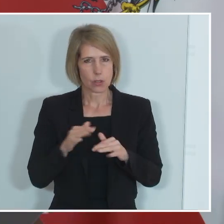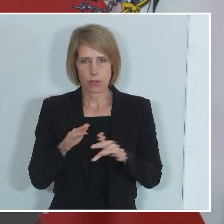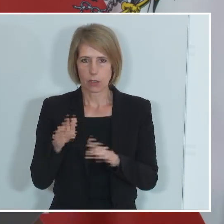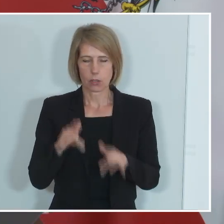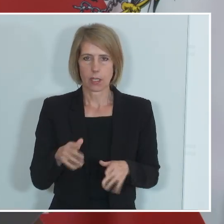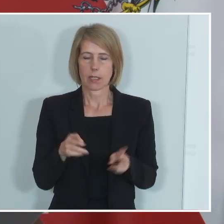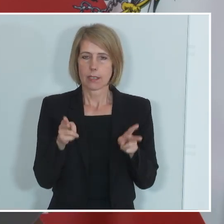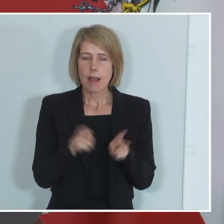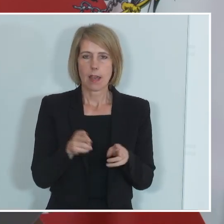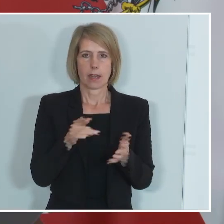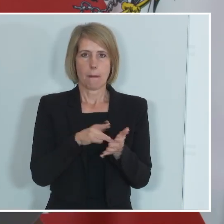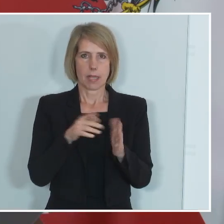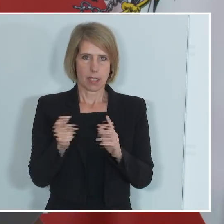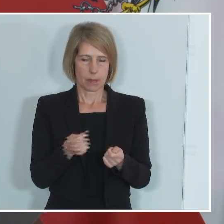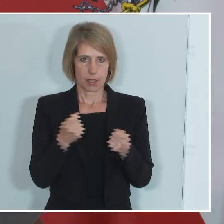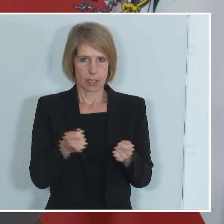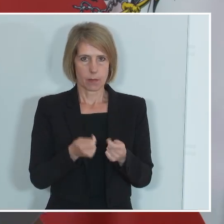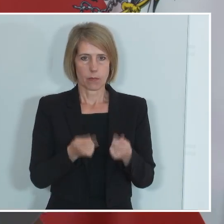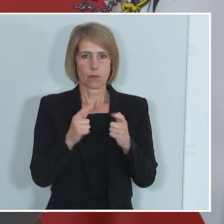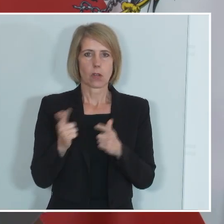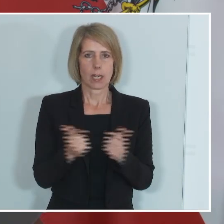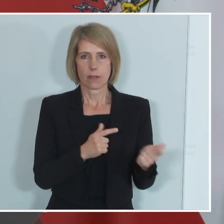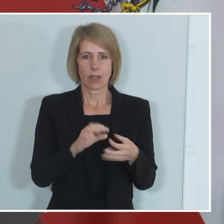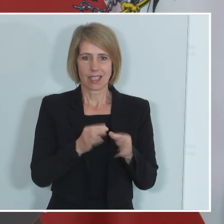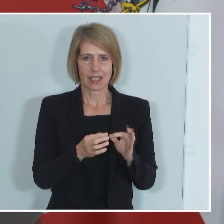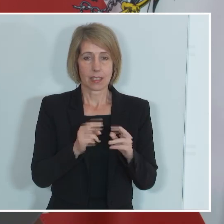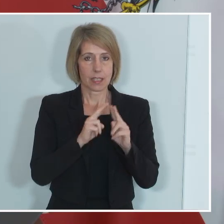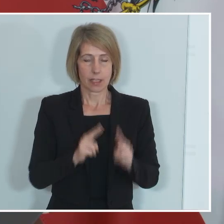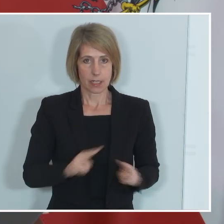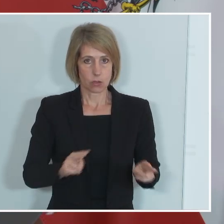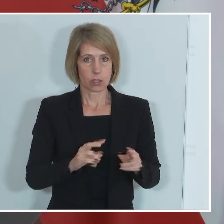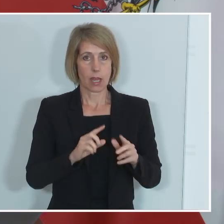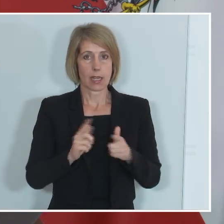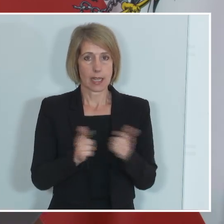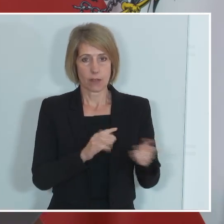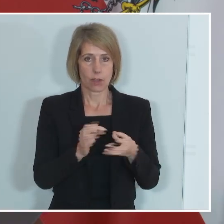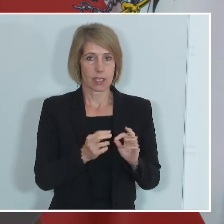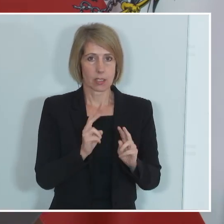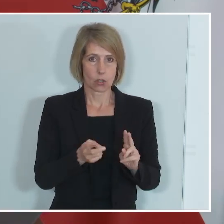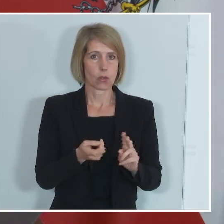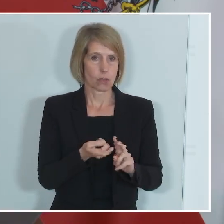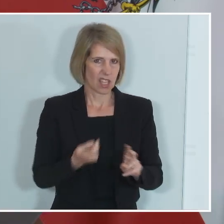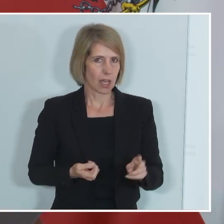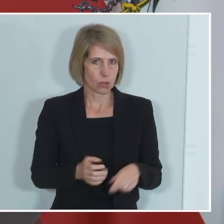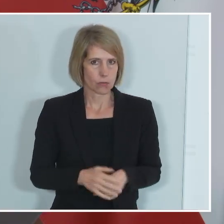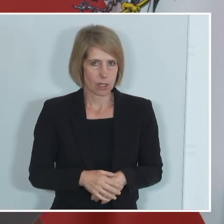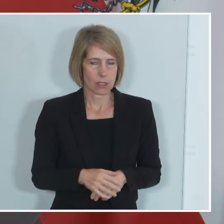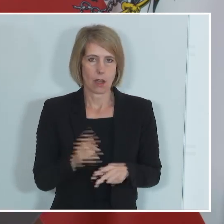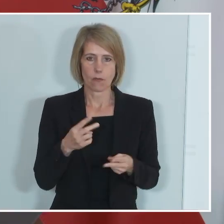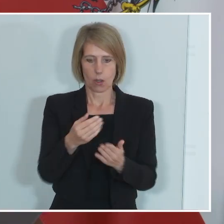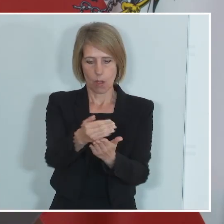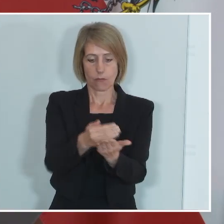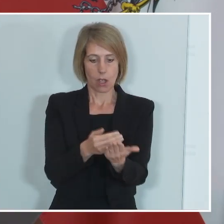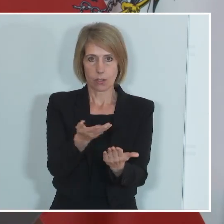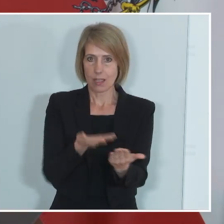und mittleren Unternehmen hier auch aus den Lieferketten, aus den internationalen Lieferketten herausfallen könnten, weil sie die ganzen